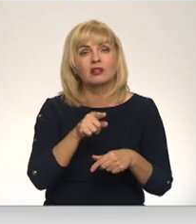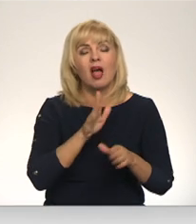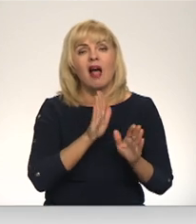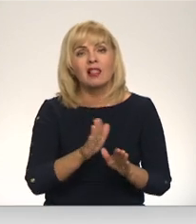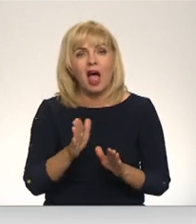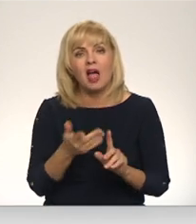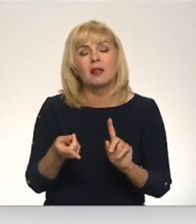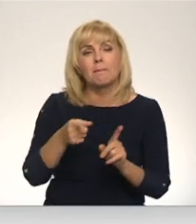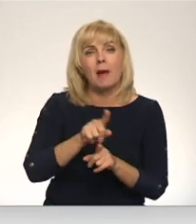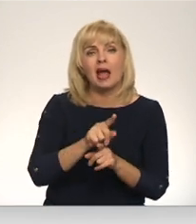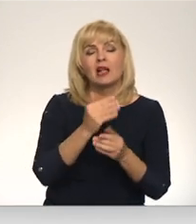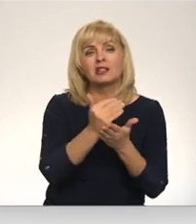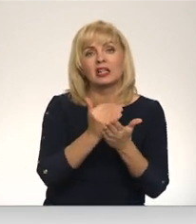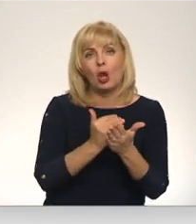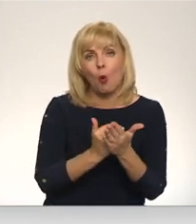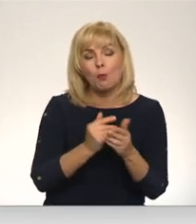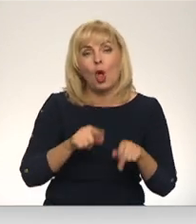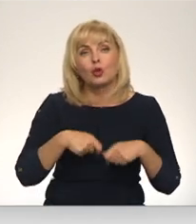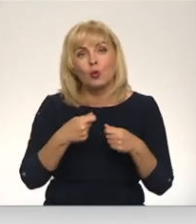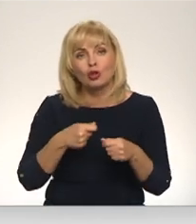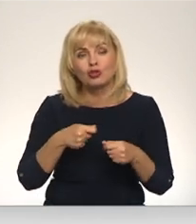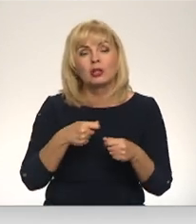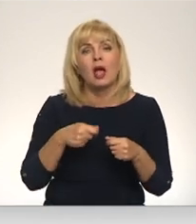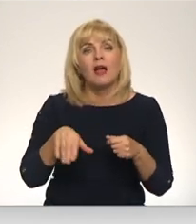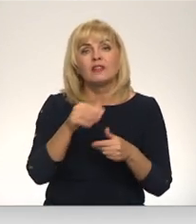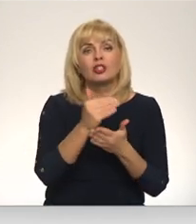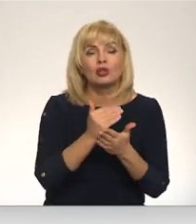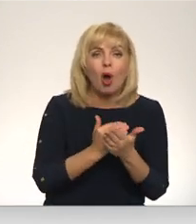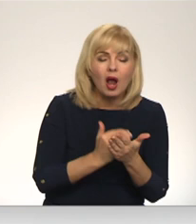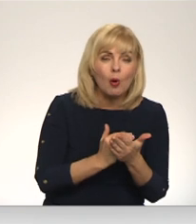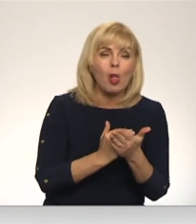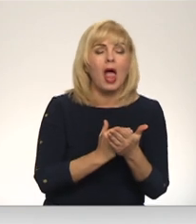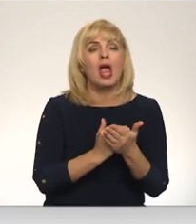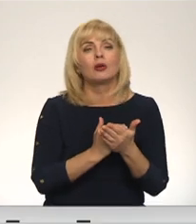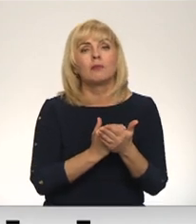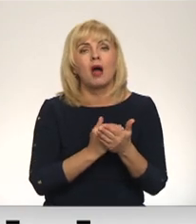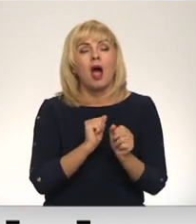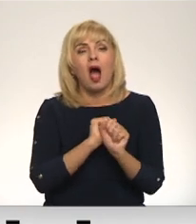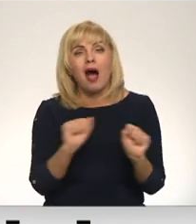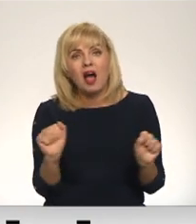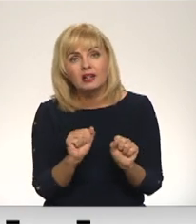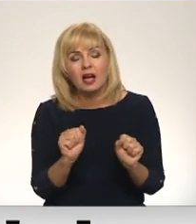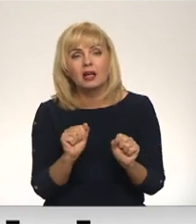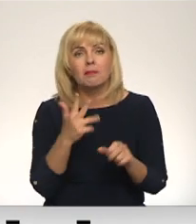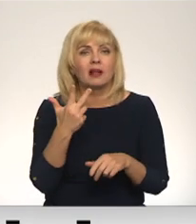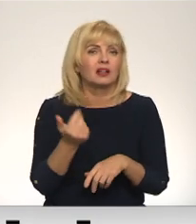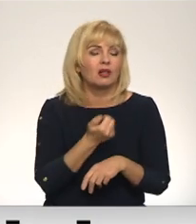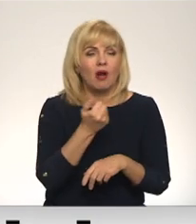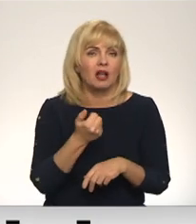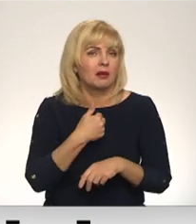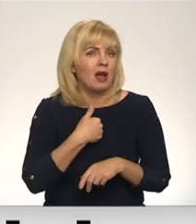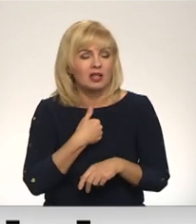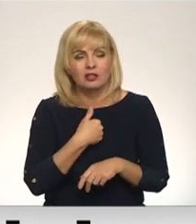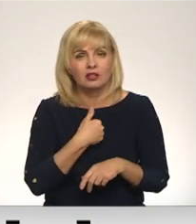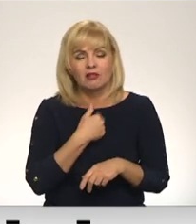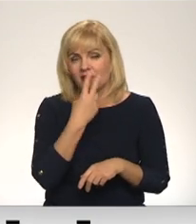mainās likumdošana un visi regulējumi, normatīvie akti, ātrāk par 3 gadiem es